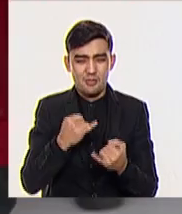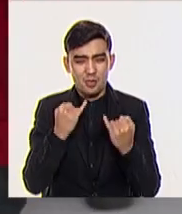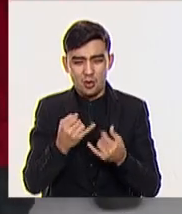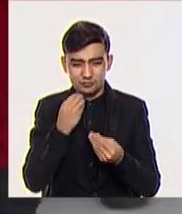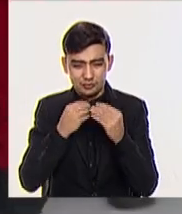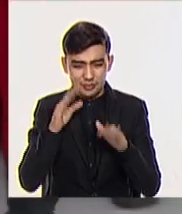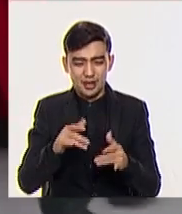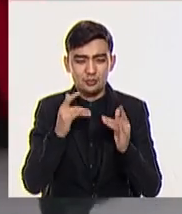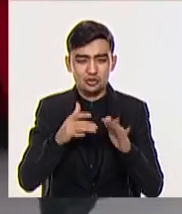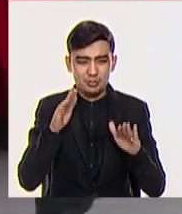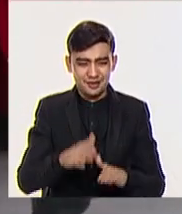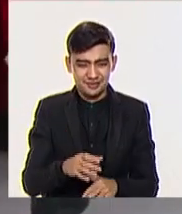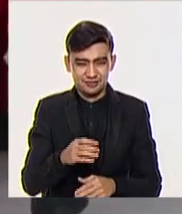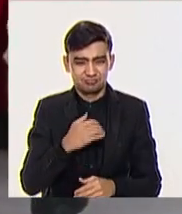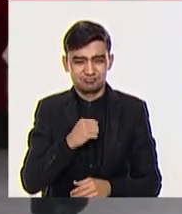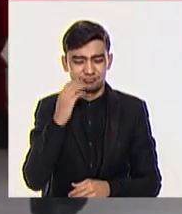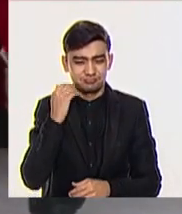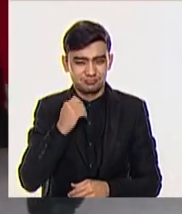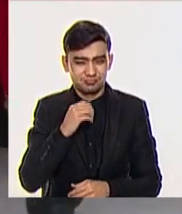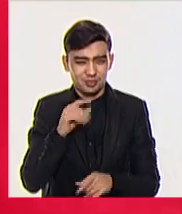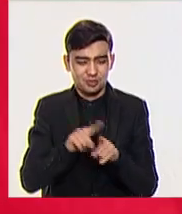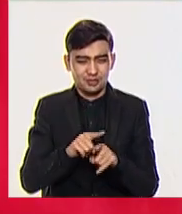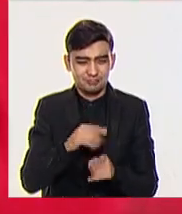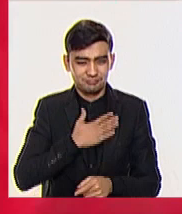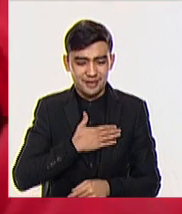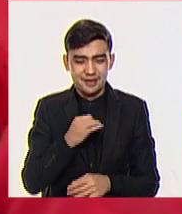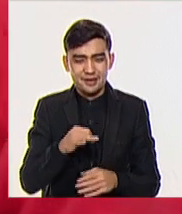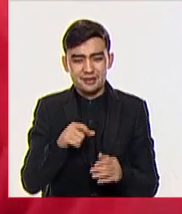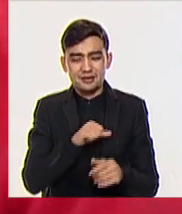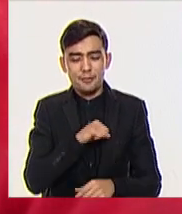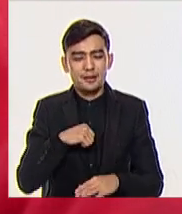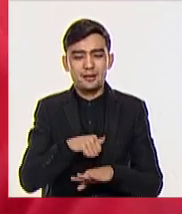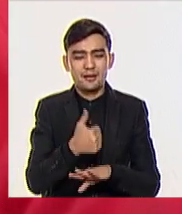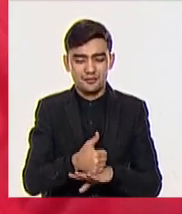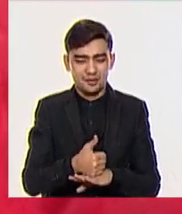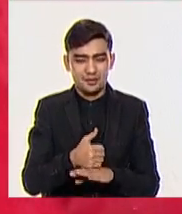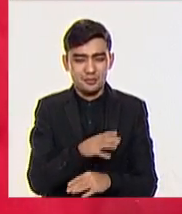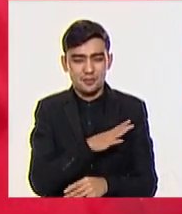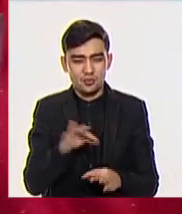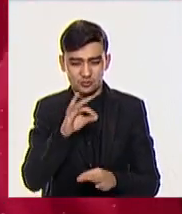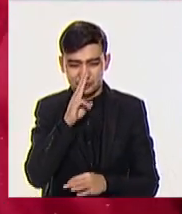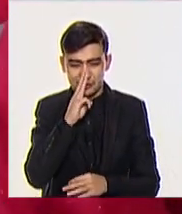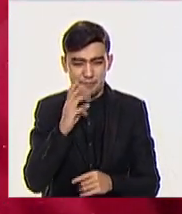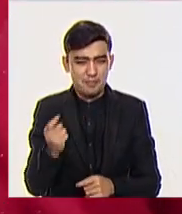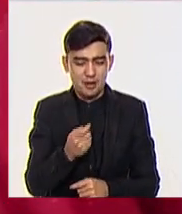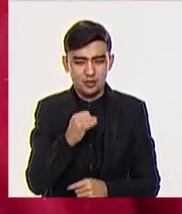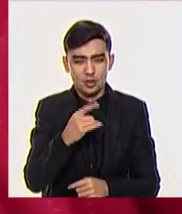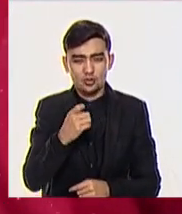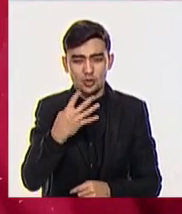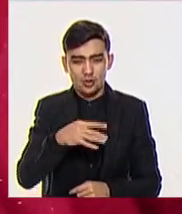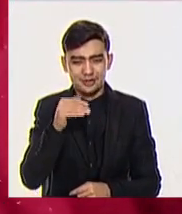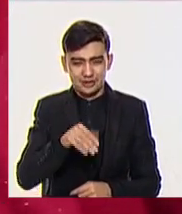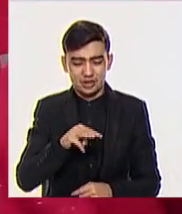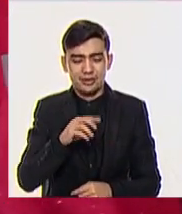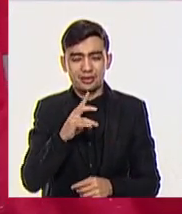условия в общежитиях. Но главная их претензия – это низкая оплата труда. Сотрудники в среднем получают по 140 тысяч тенге за